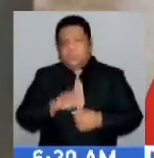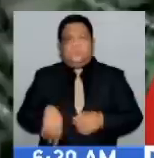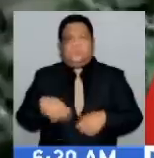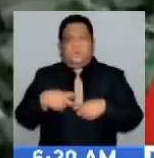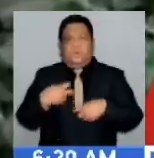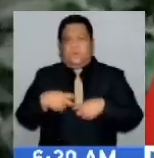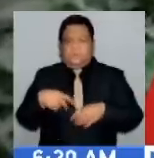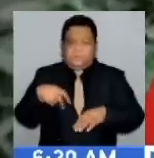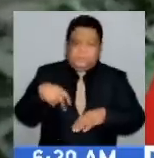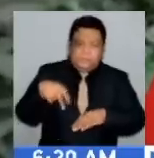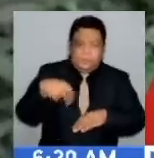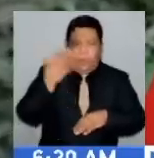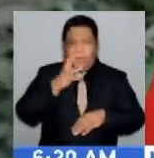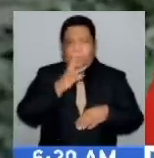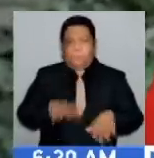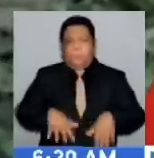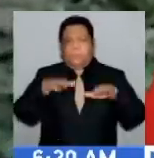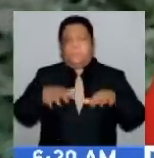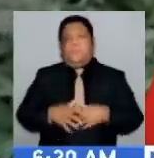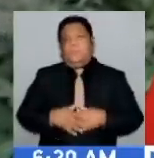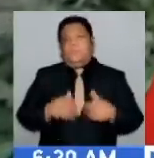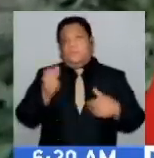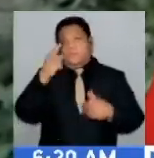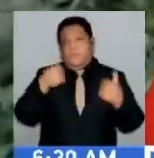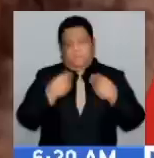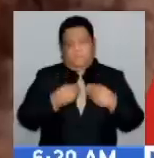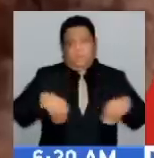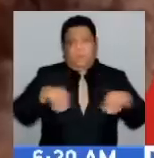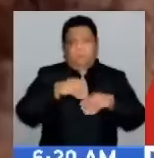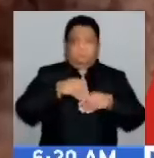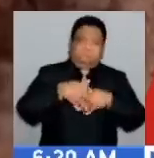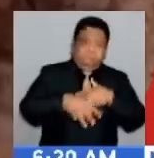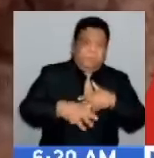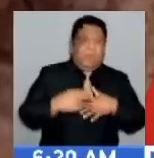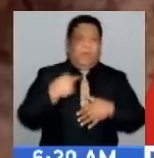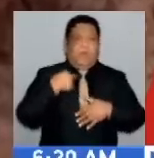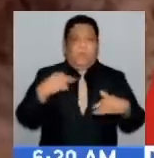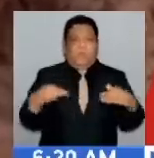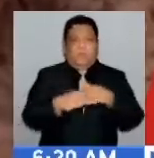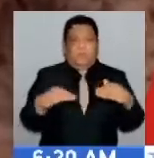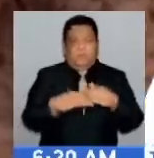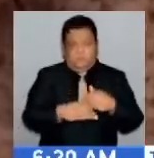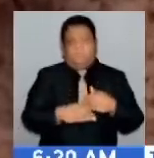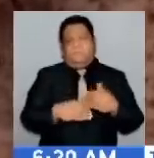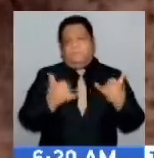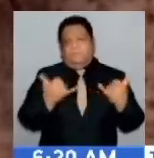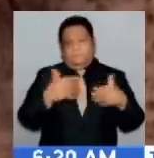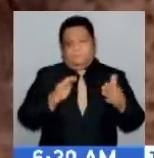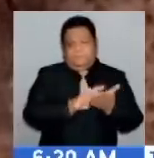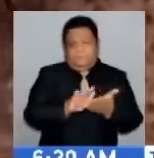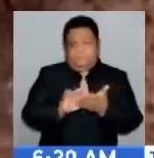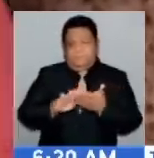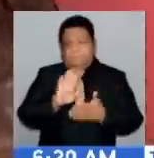baha. May naitala ding pagguho ng lupa na humarang sa mga kalsada sa lugar. Agad namang nagsagawa ng clearing operations ang